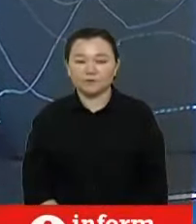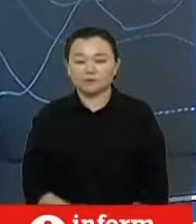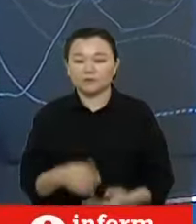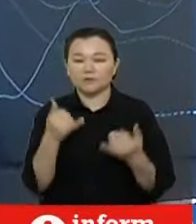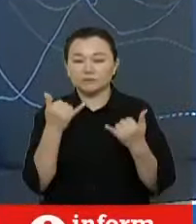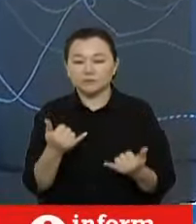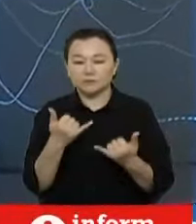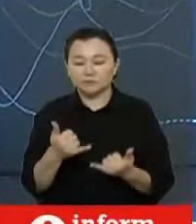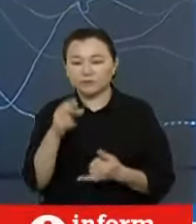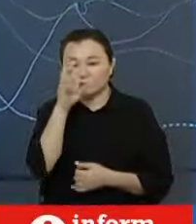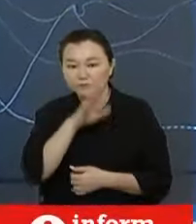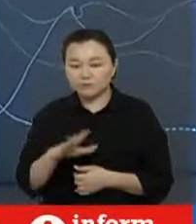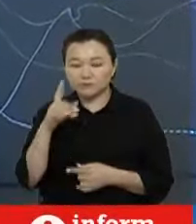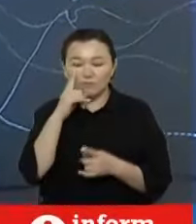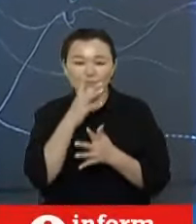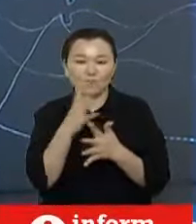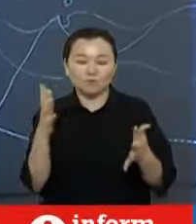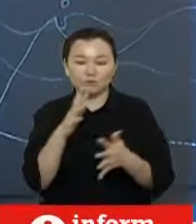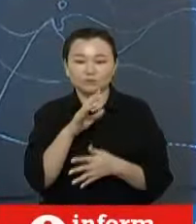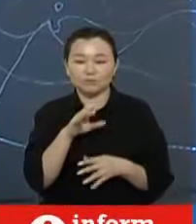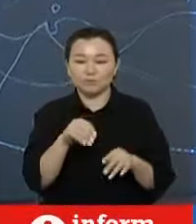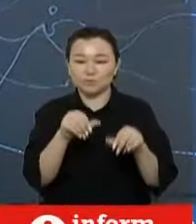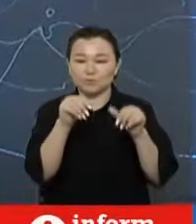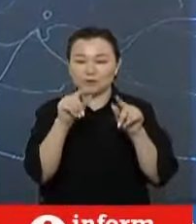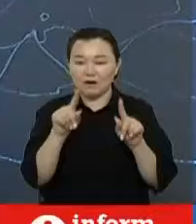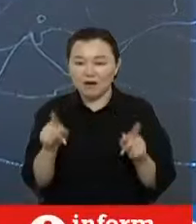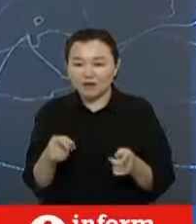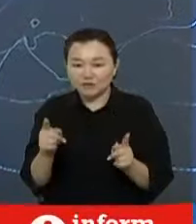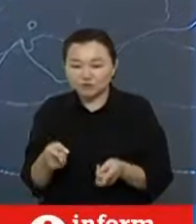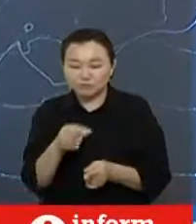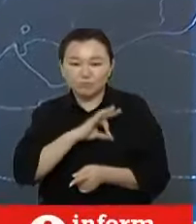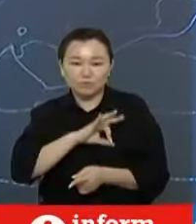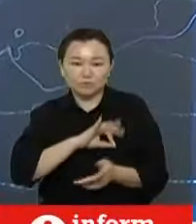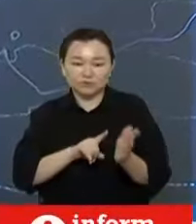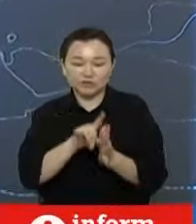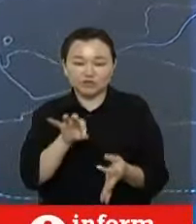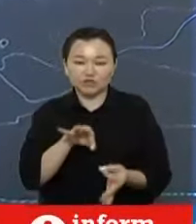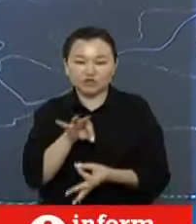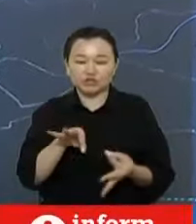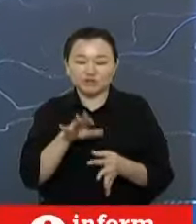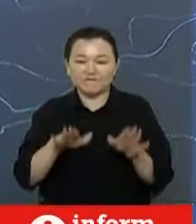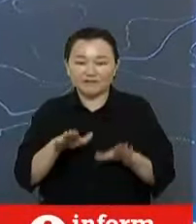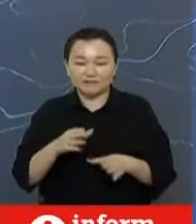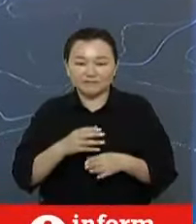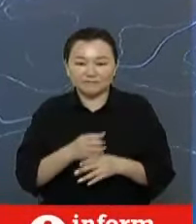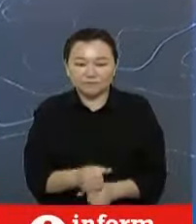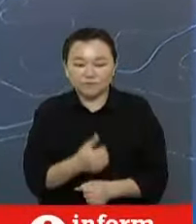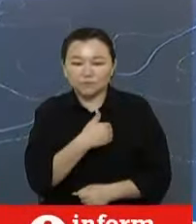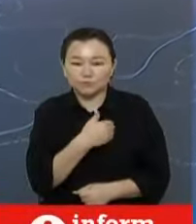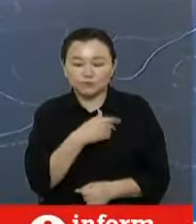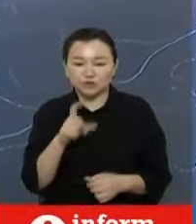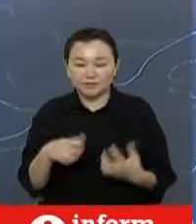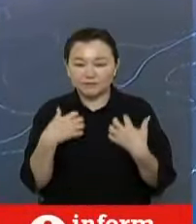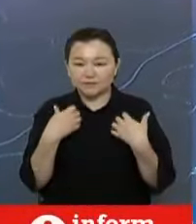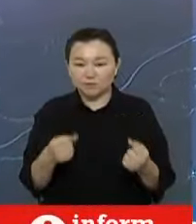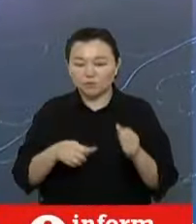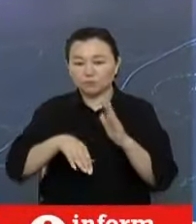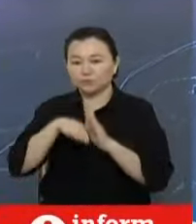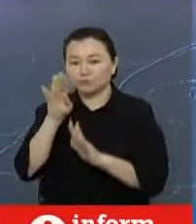Бүгінде отандастарымыздың көбі ұн өнімдерін шектеп тұтынатын болған. Яғни артық салмақтан арылғысы келетін азаматтар мен денсаулығын